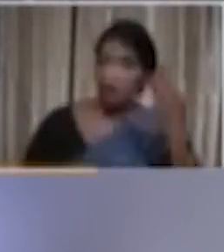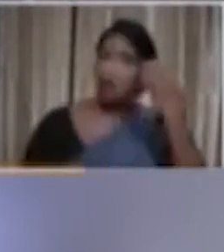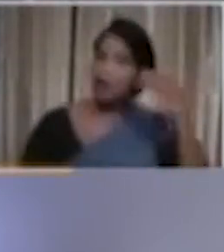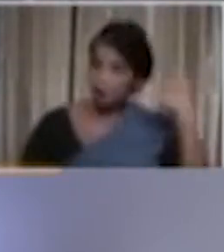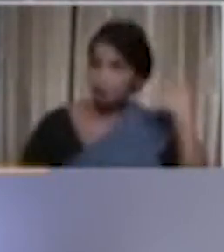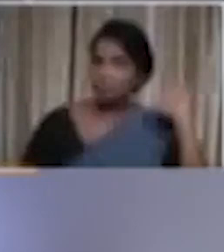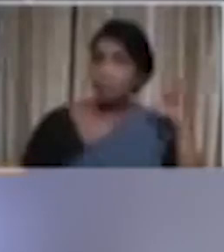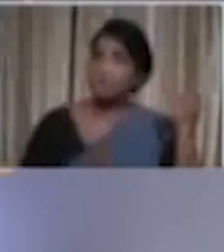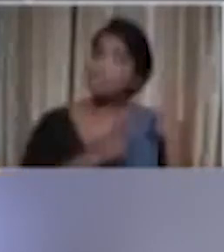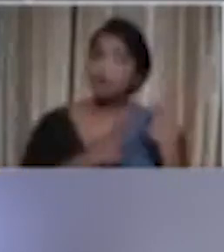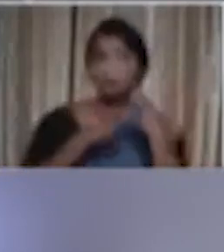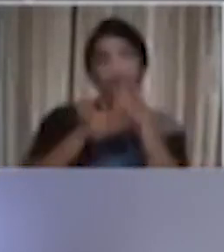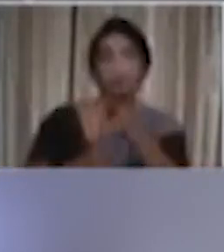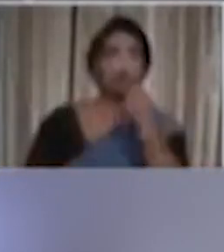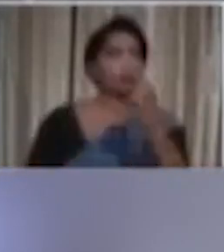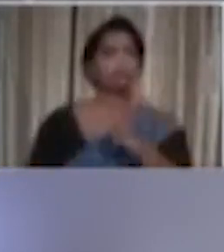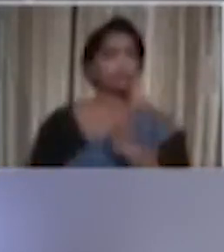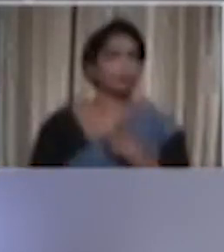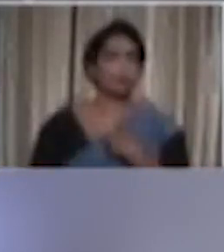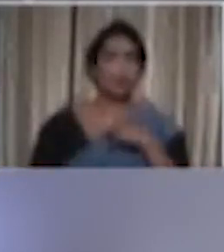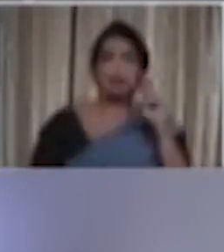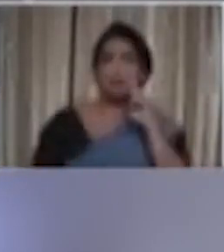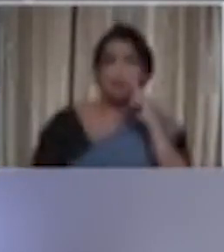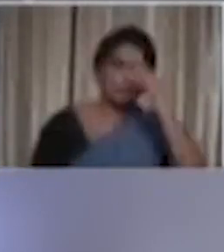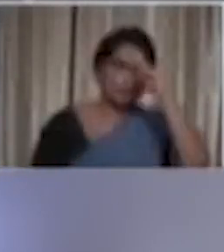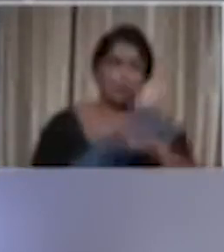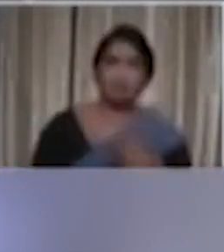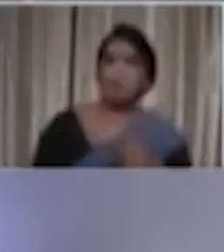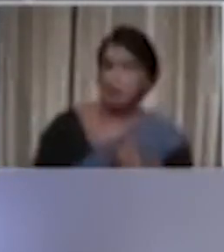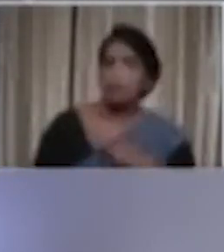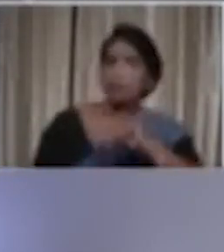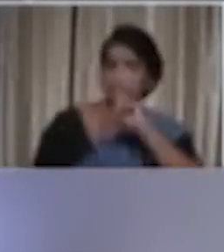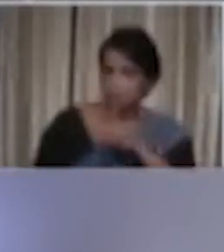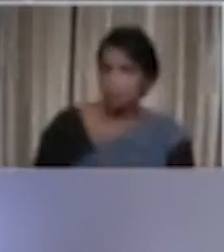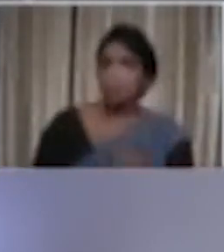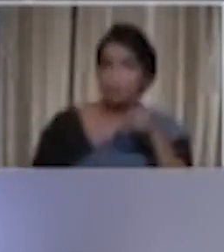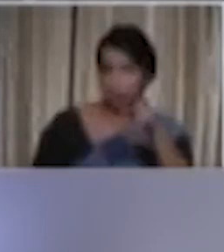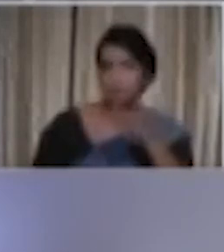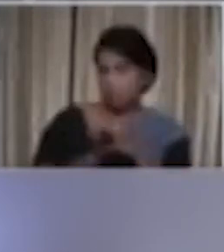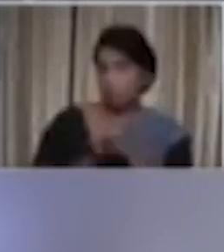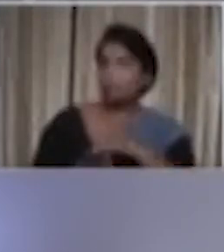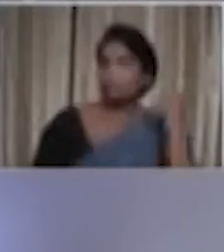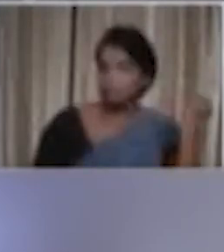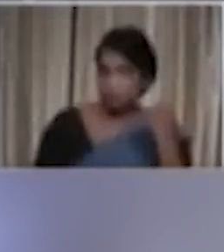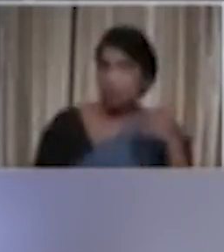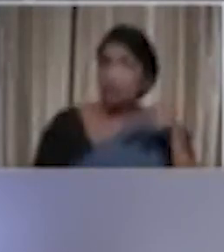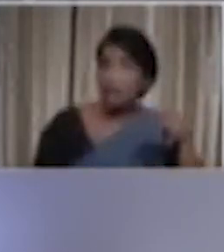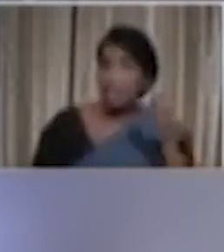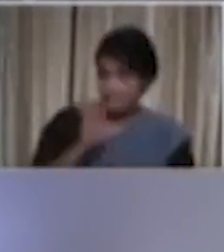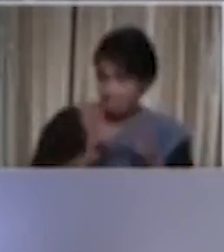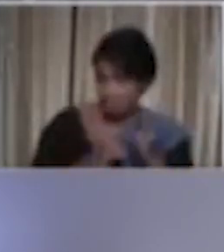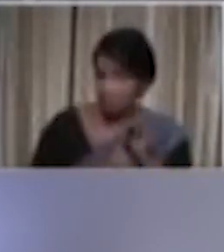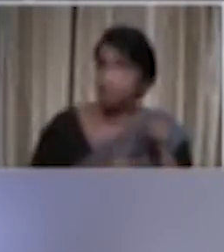කරගන්නම්. හැබැයි වගකීම ඔබතුමා ගන්න කියලා මට කිව්වා රනිල් වික්‍රමසිංහ මහත්මයා. එතකොට මම අහනවා ඔබතුමාගෙන් ඔබතුමා හොඳ පැහැදිලි කිරීමක් කරා. දැන් ඇමතිවරයා